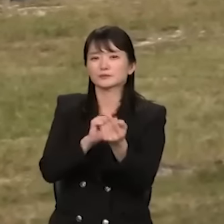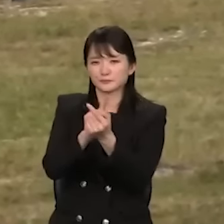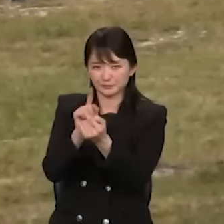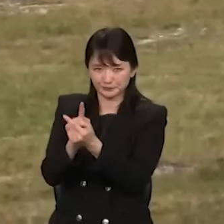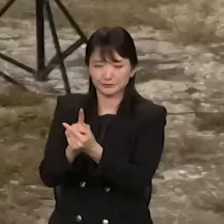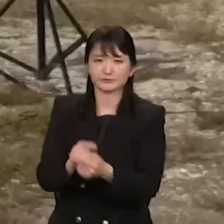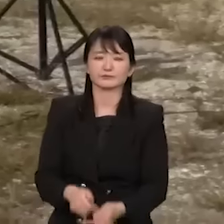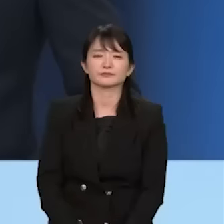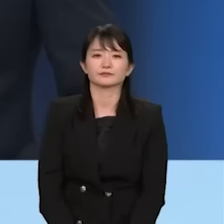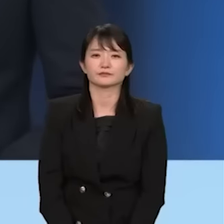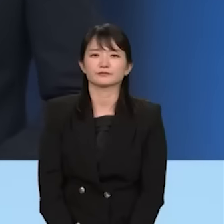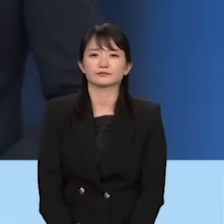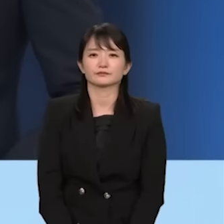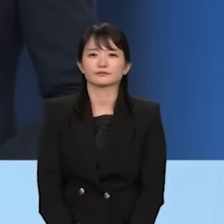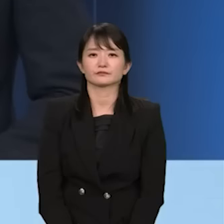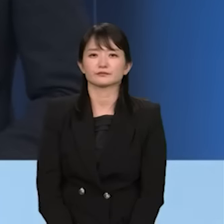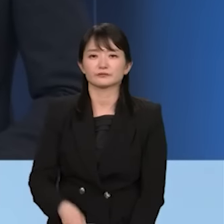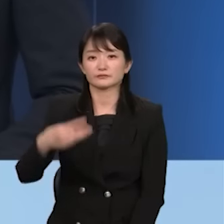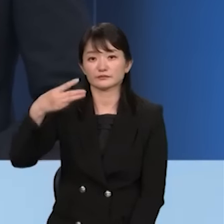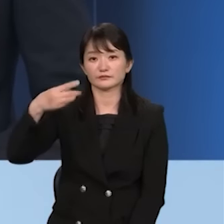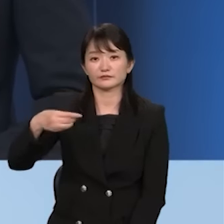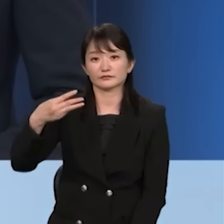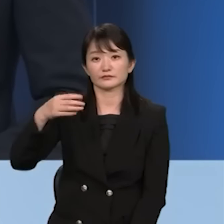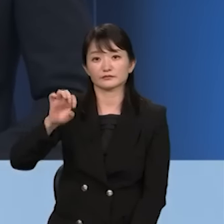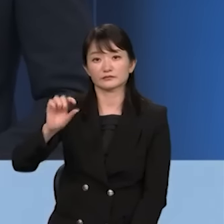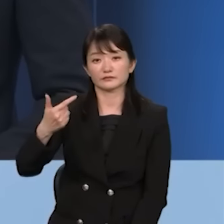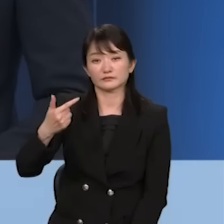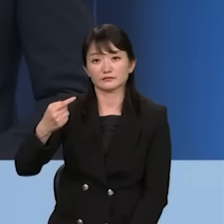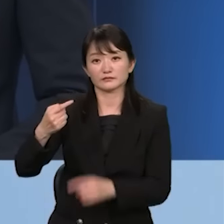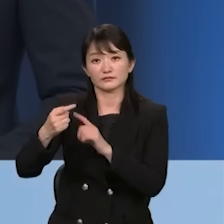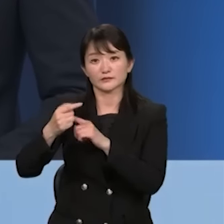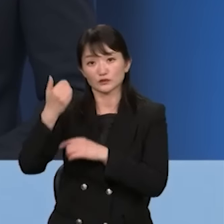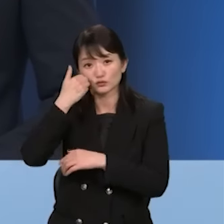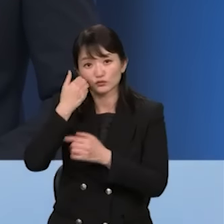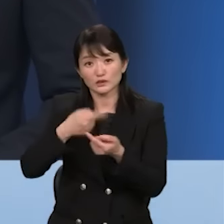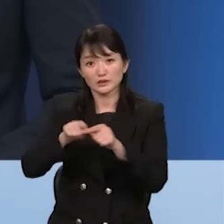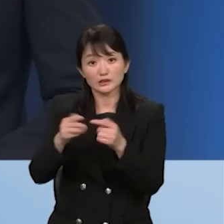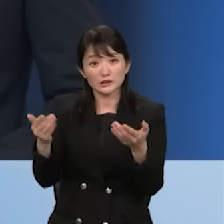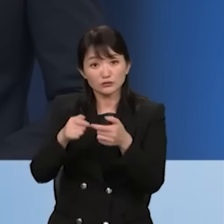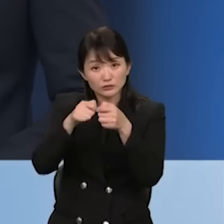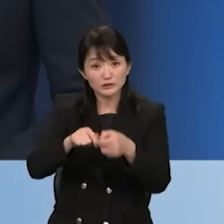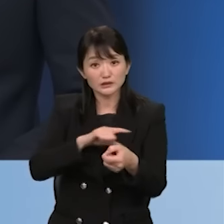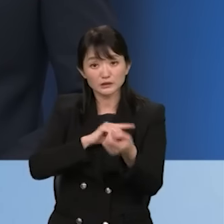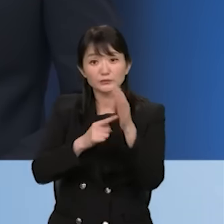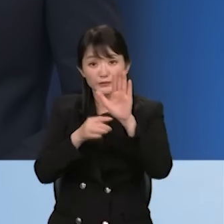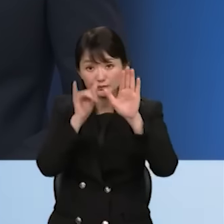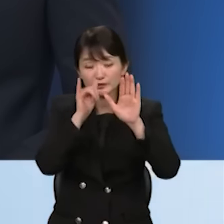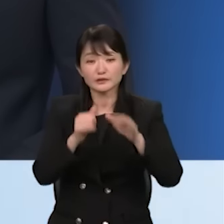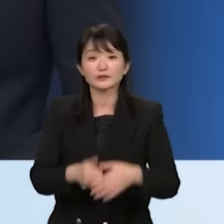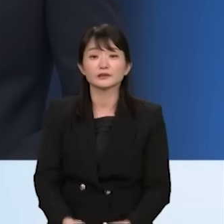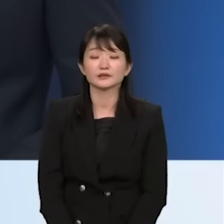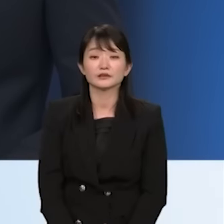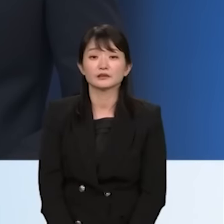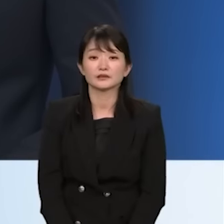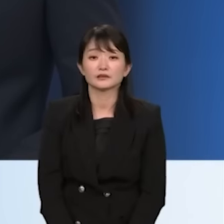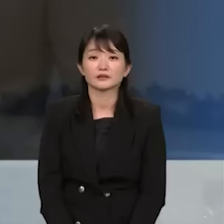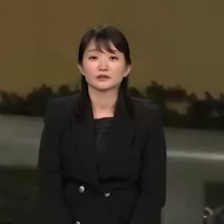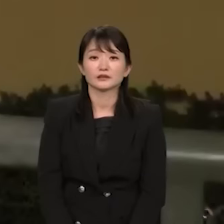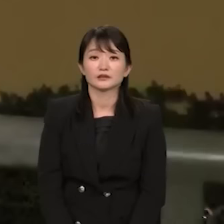알려졌습니다. 네, 트럼프가 누구와 함께 일하게 될지도 벌써부터 구체적인 이름들이 나오고 있다죠?